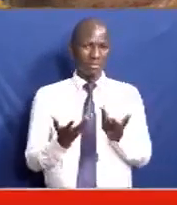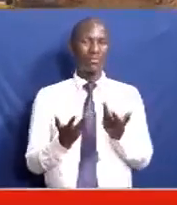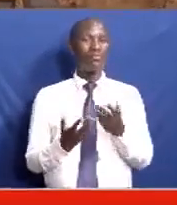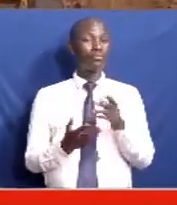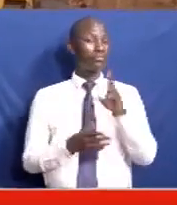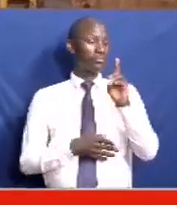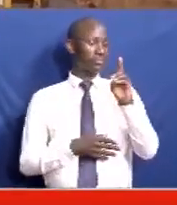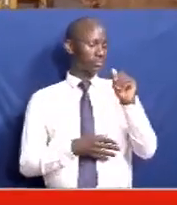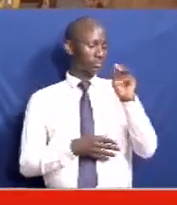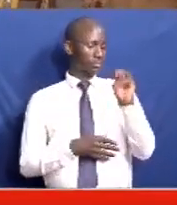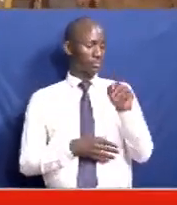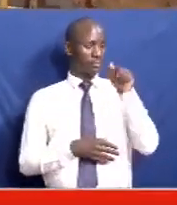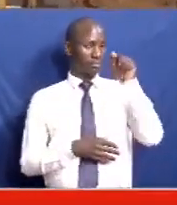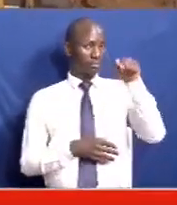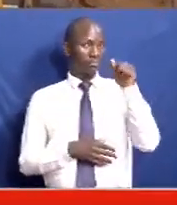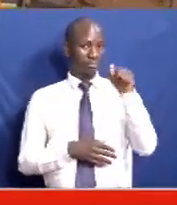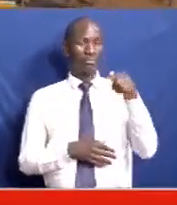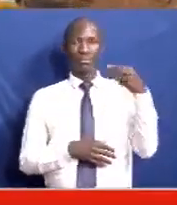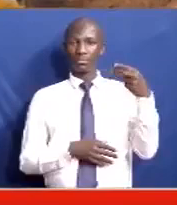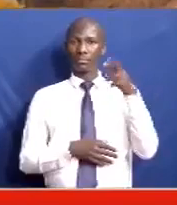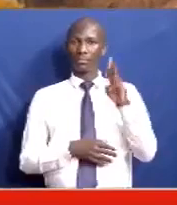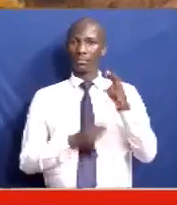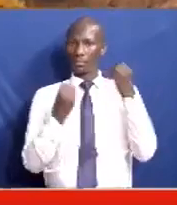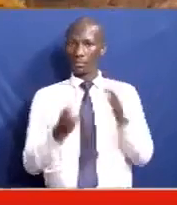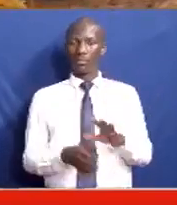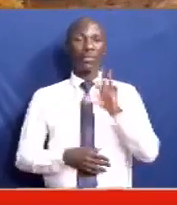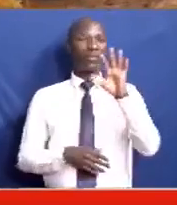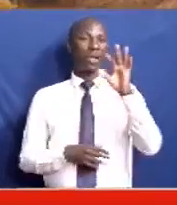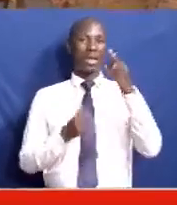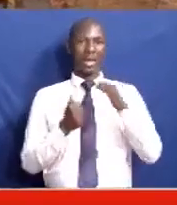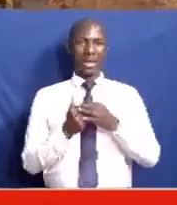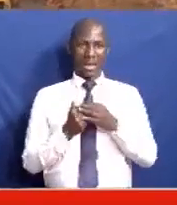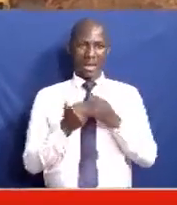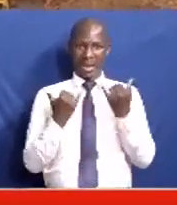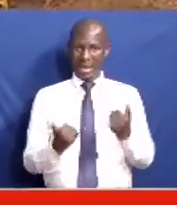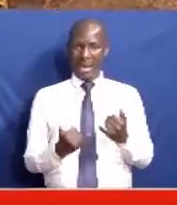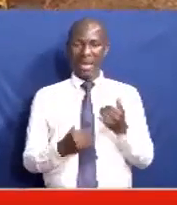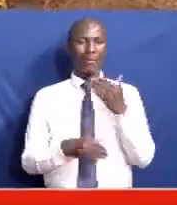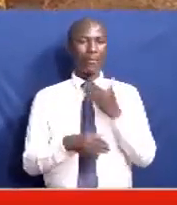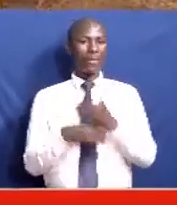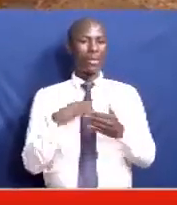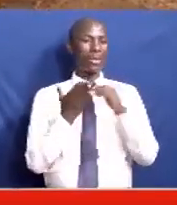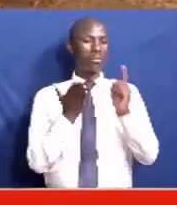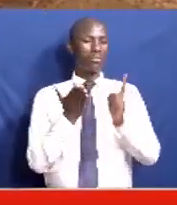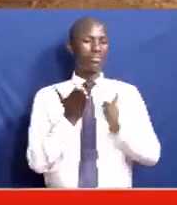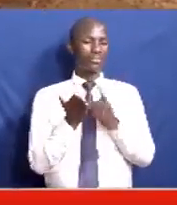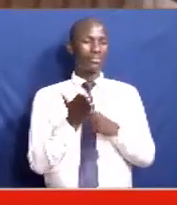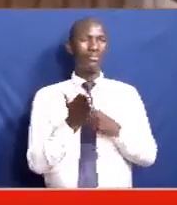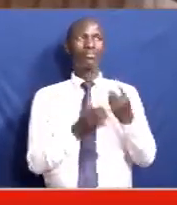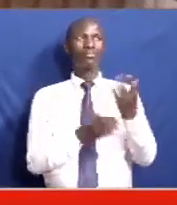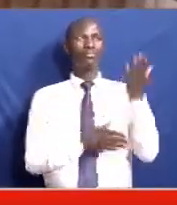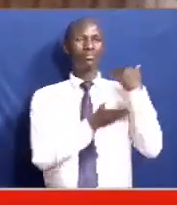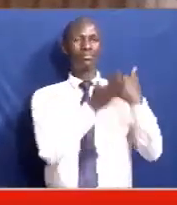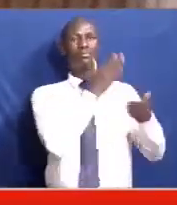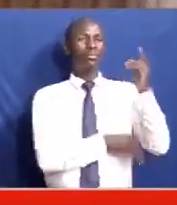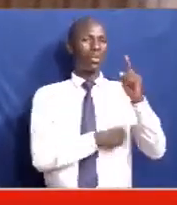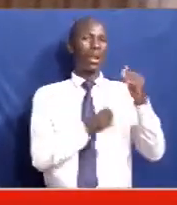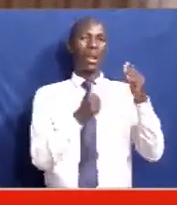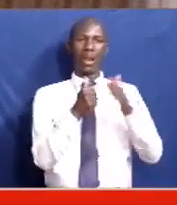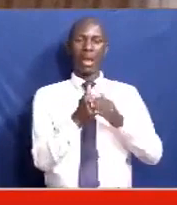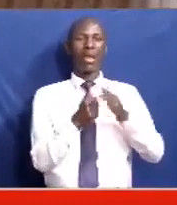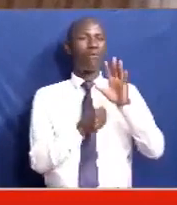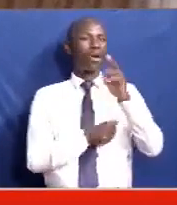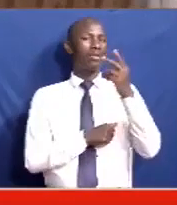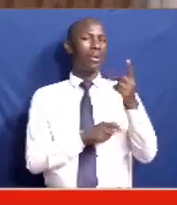Silanga wa ndukuma wena unene wa eka miongo etano na nana na wala wakiwe ni mungelese miaka ni angili umuma na kenda na miongo etano na ile